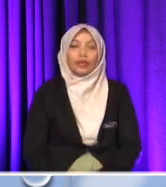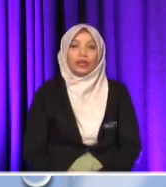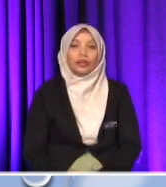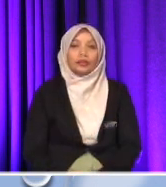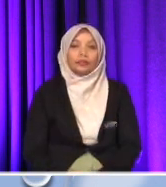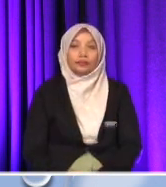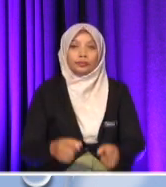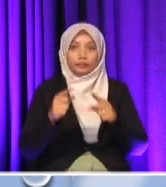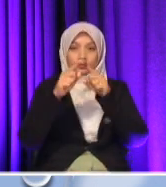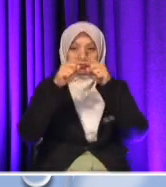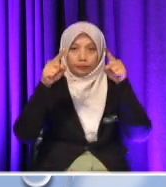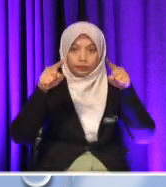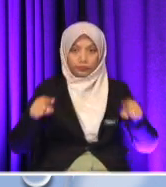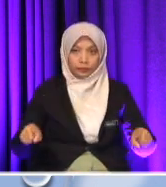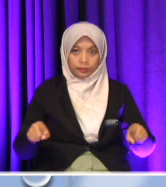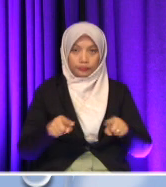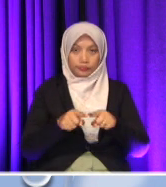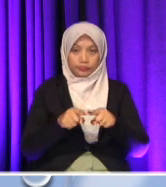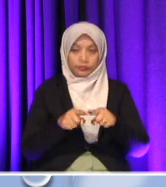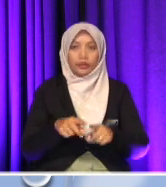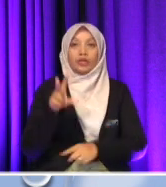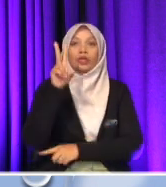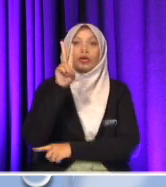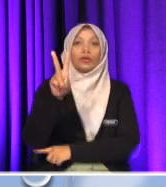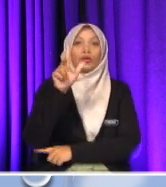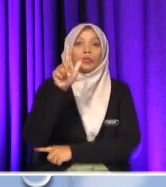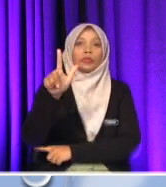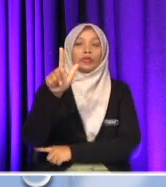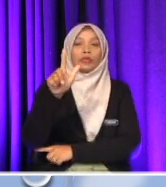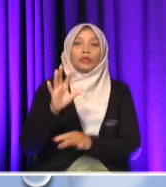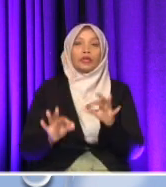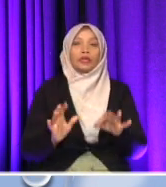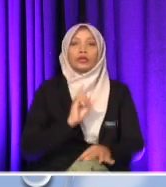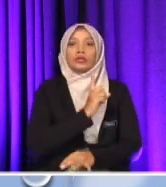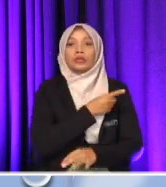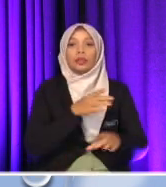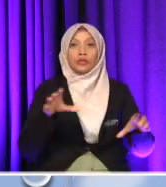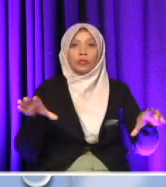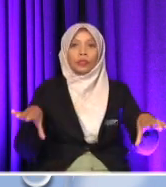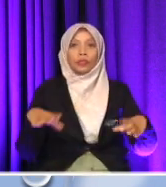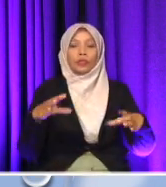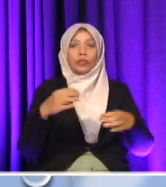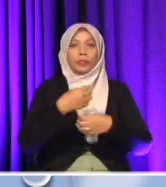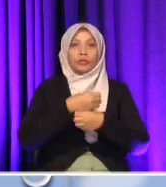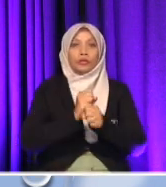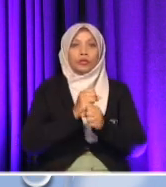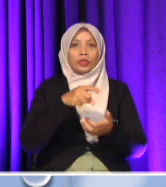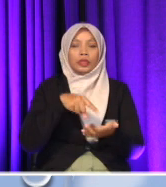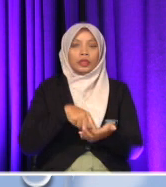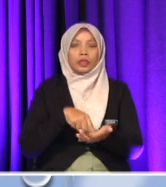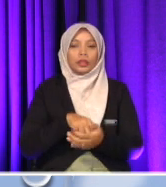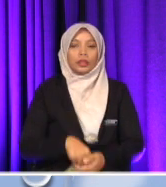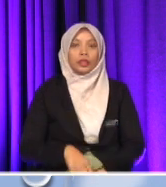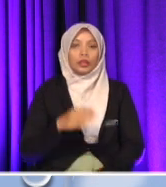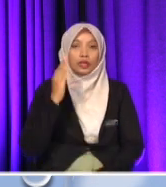segi 3 voltan. Voltan bermaksud kita kata kalau kita buatkan dia dalam bentuk paksi kat sini, ini akan mewakili yang